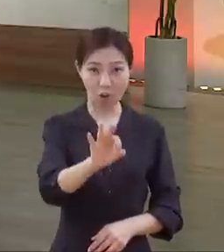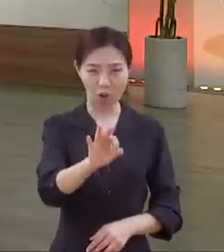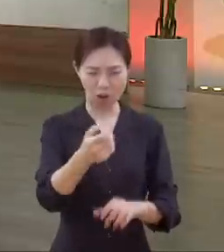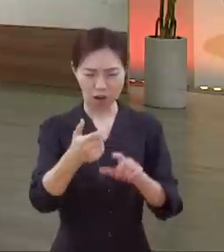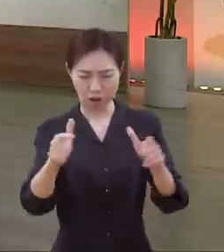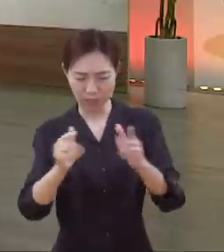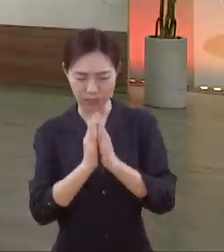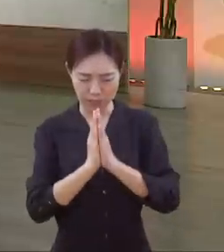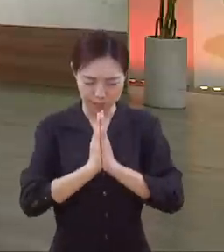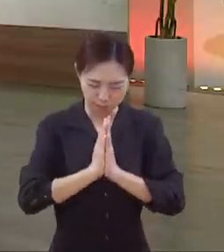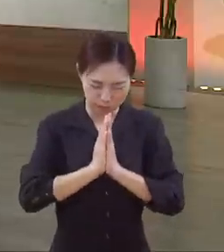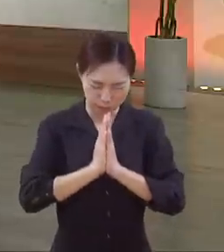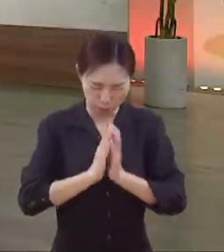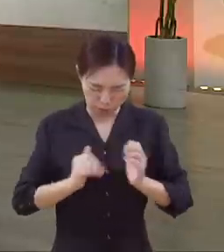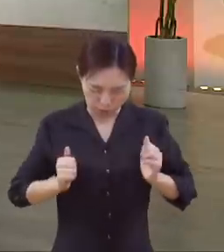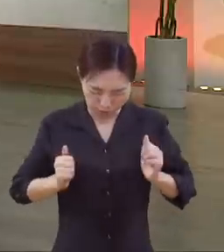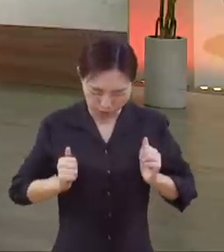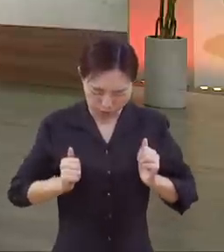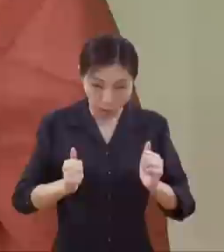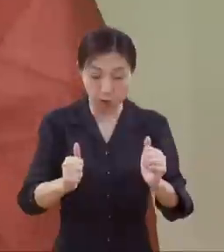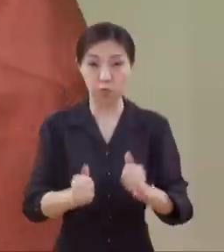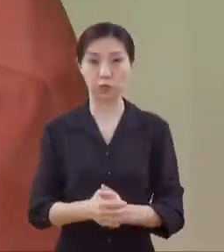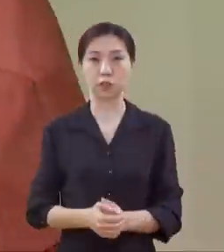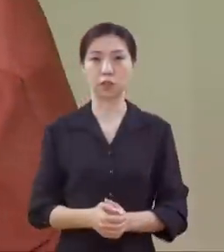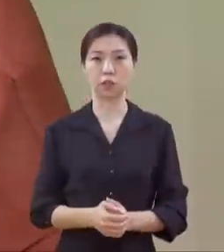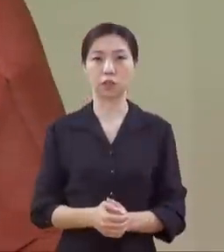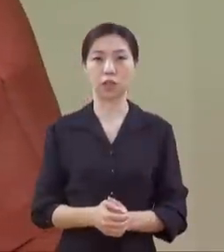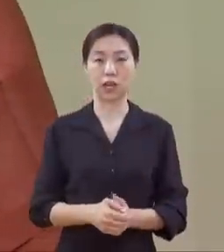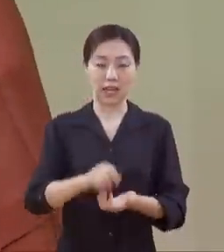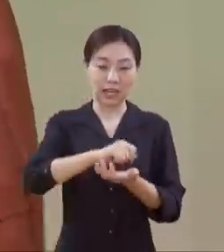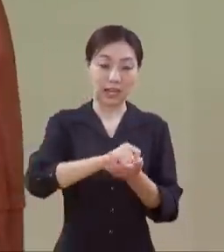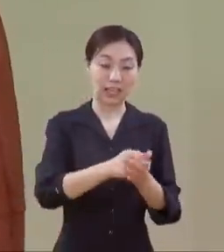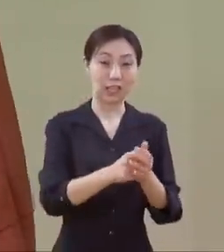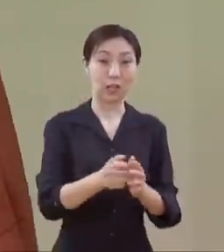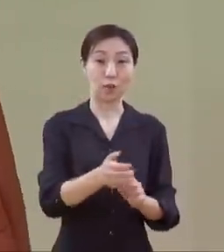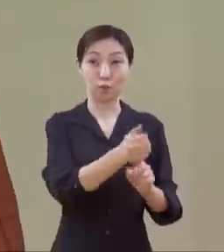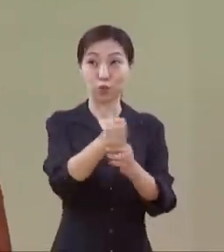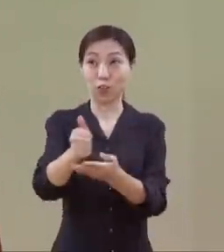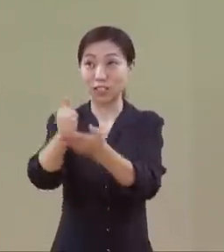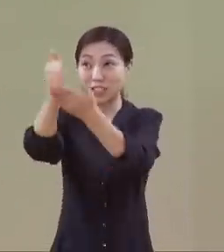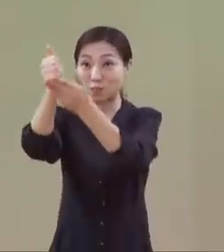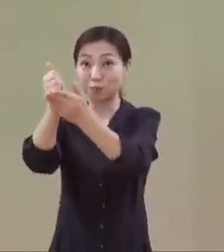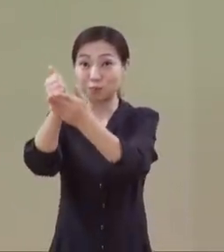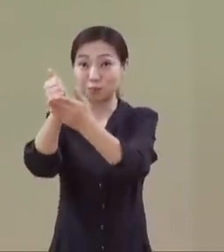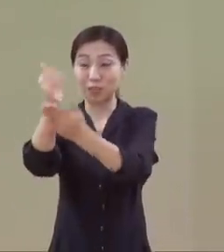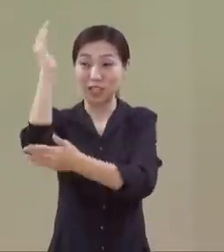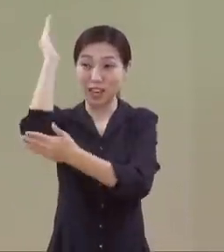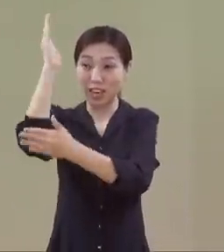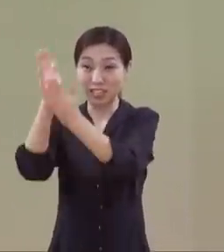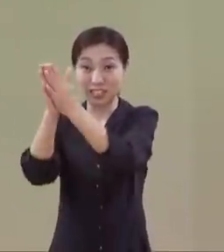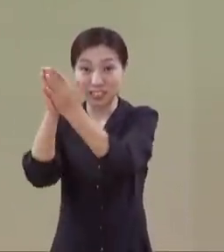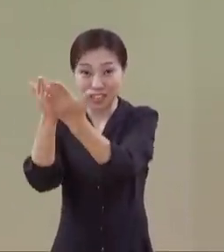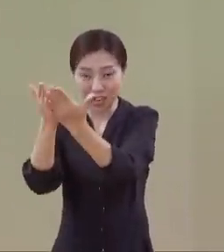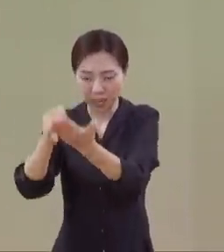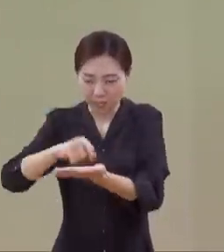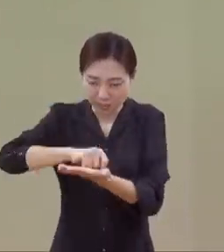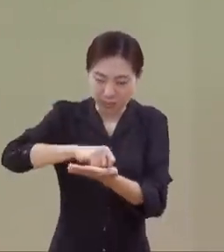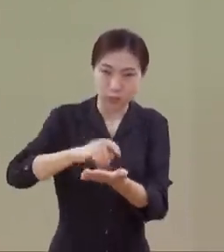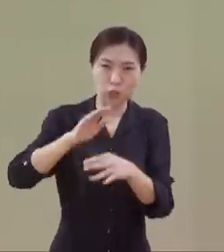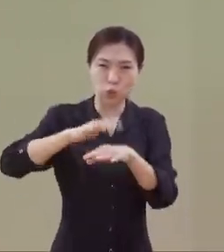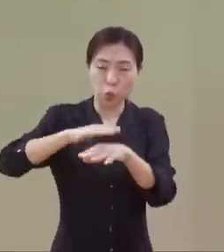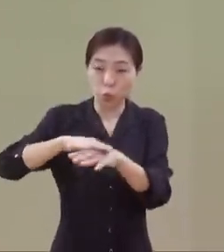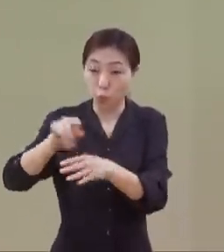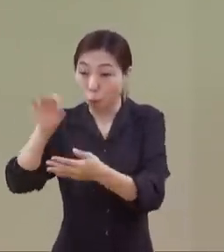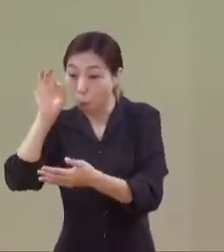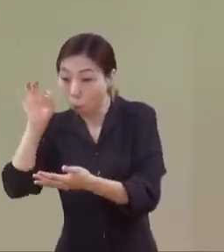그렇게 이제 사경을 하시면서 반야심경만 뭐 법화경도 사경하시고 금강경도 사경을 많이